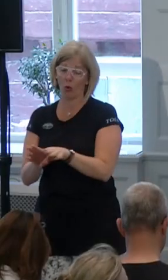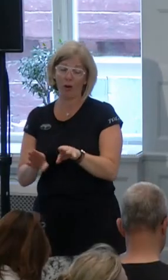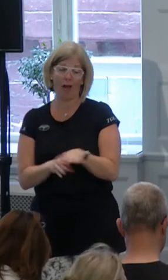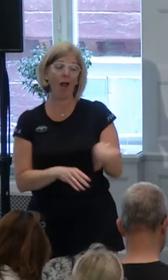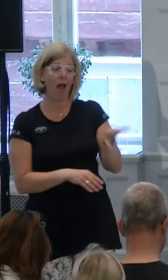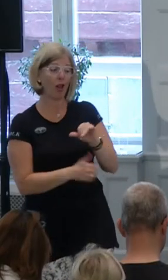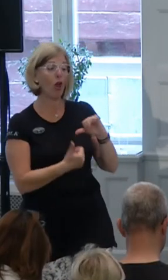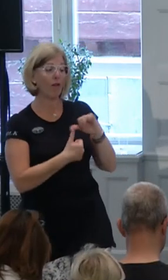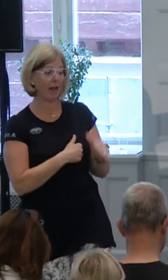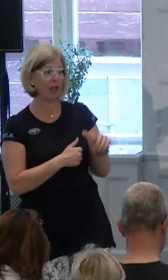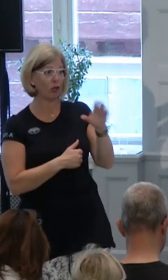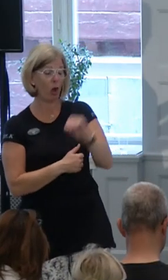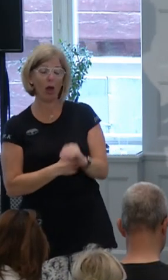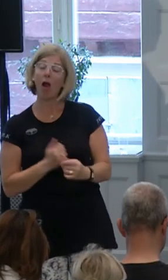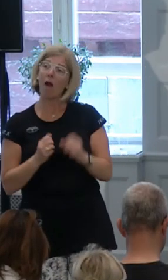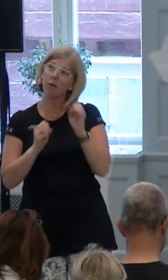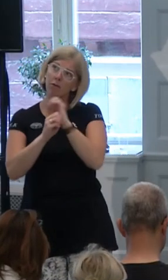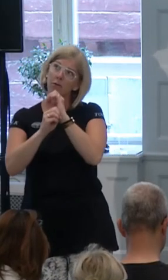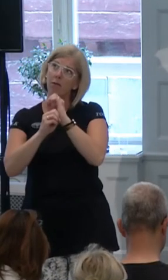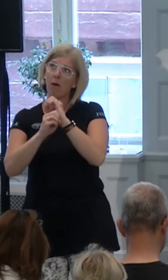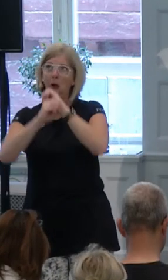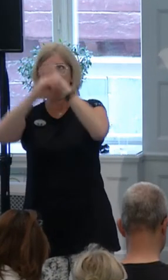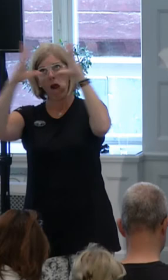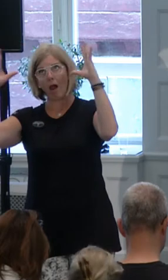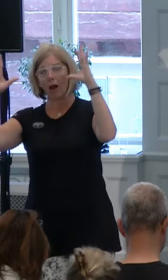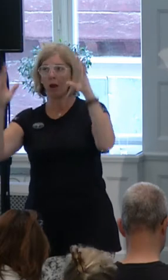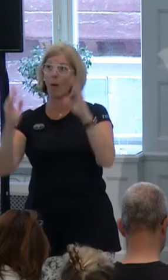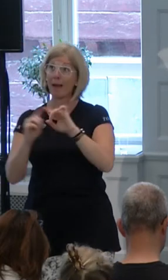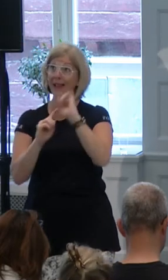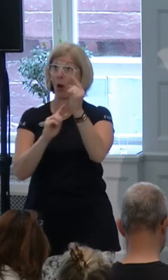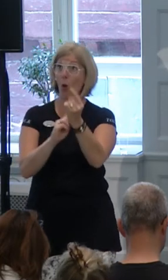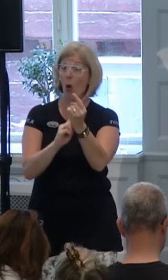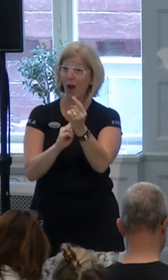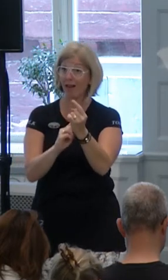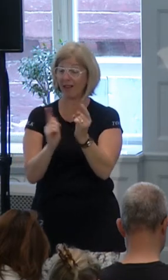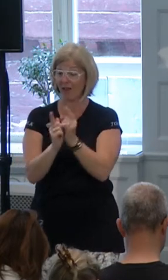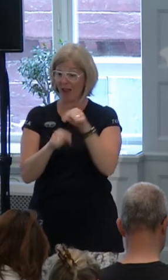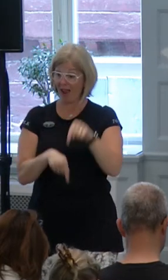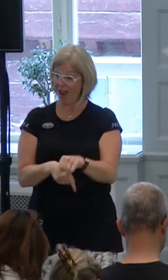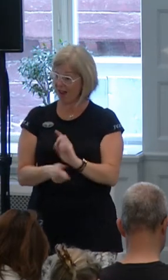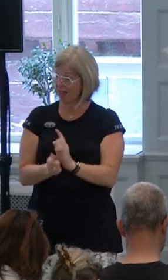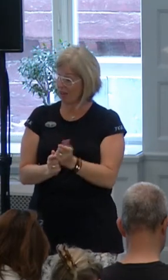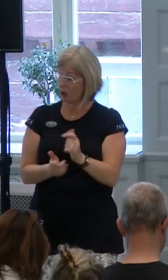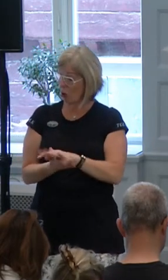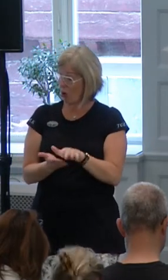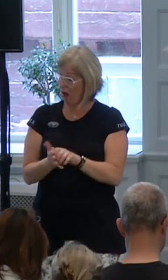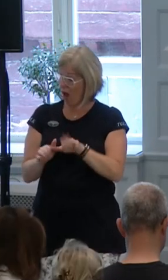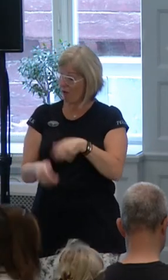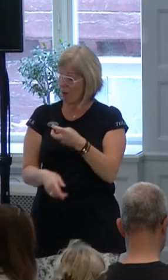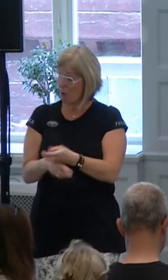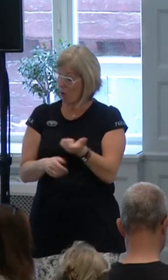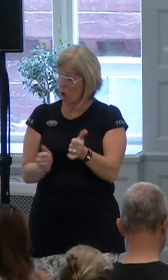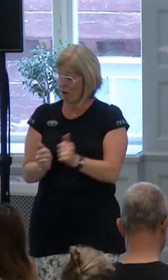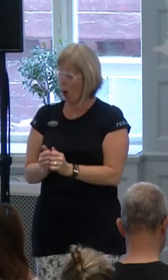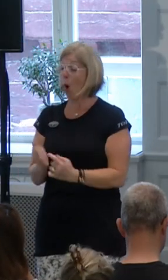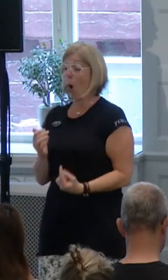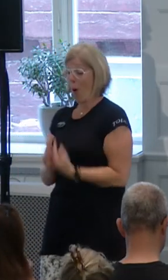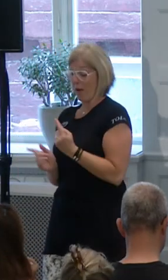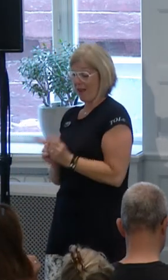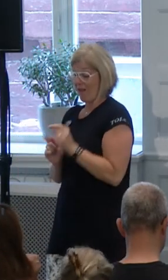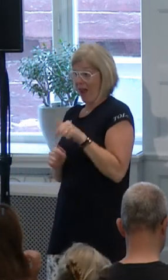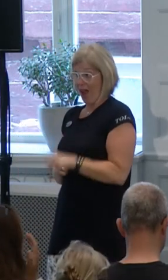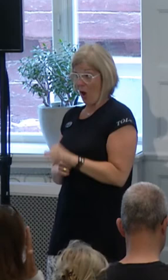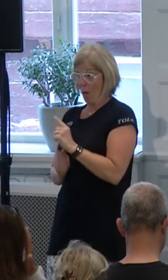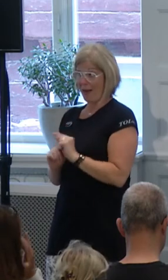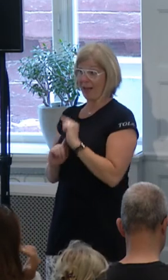Jag tänker att om vi ses här om ett år så kanske det är så att det har provats någonting. Jag är glad, om vi ses här om ett år så är jag glad att vi har